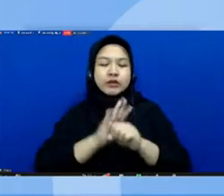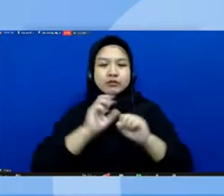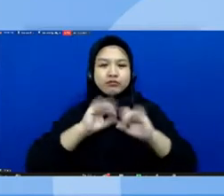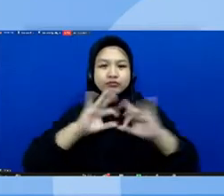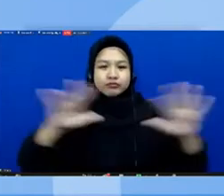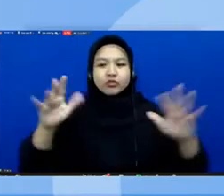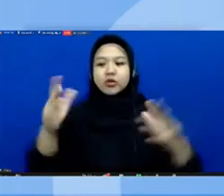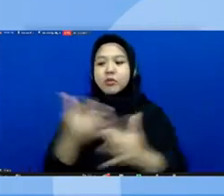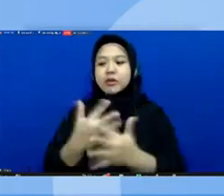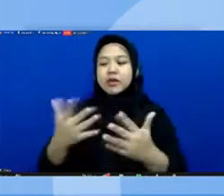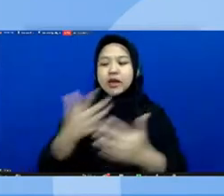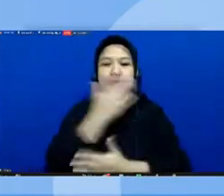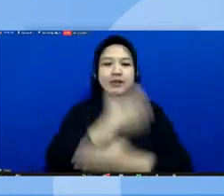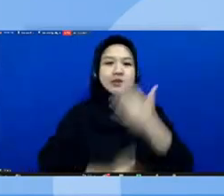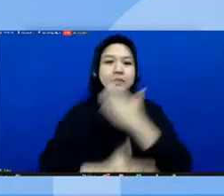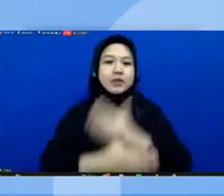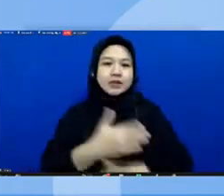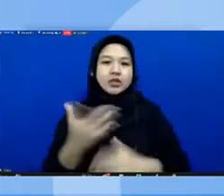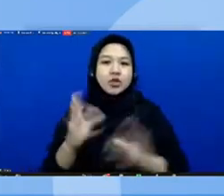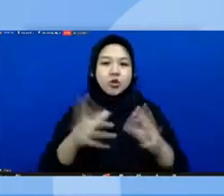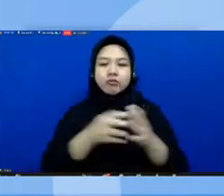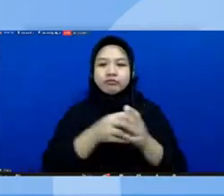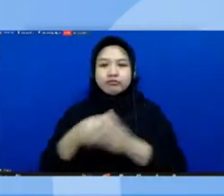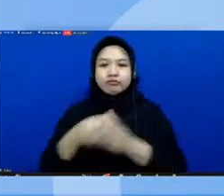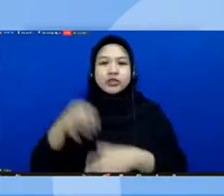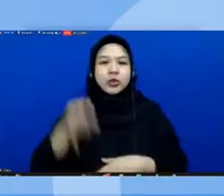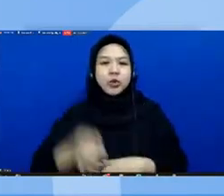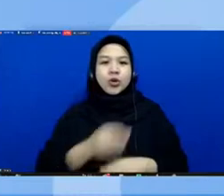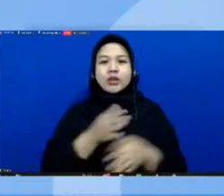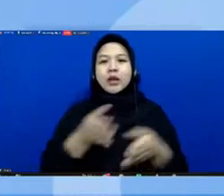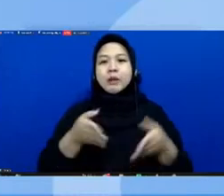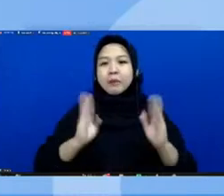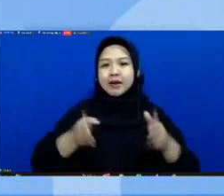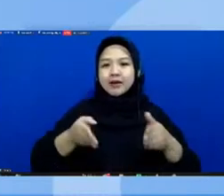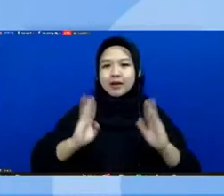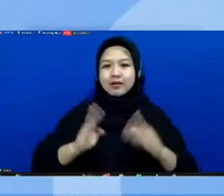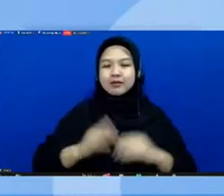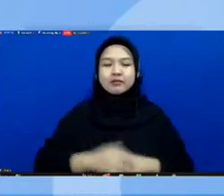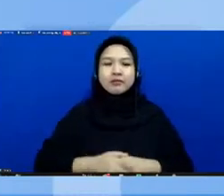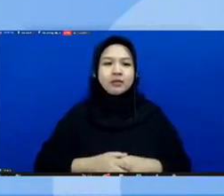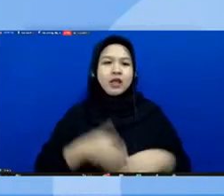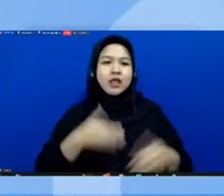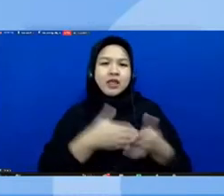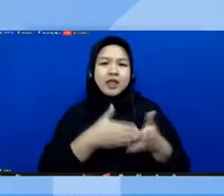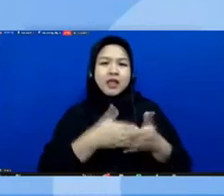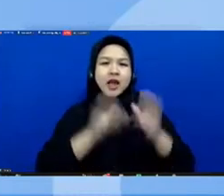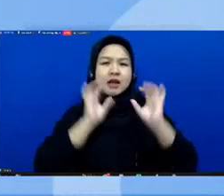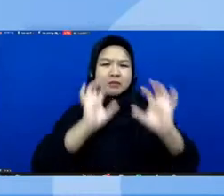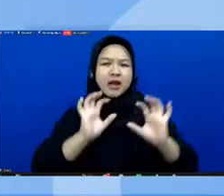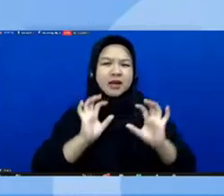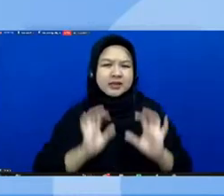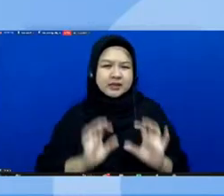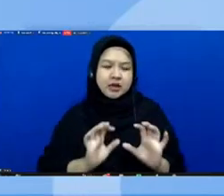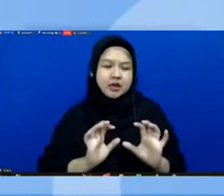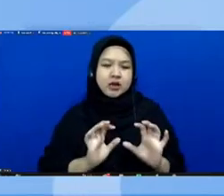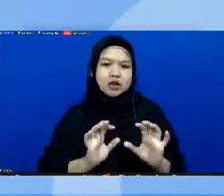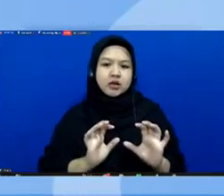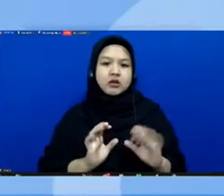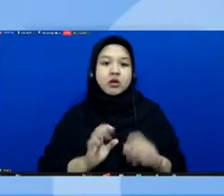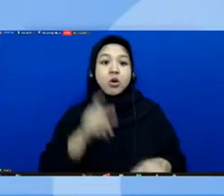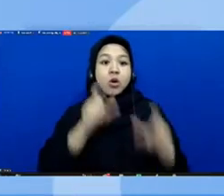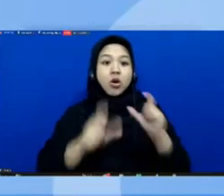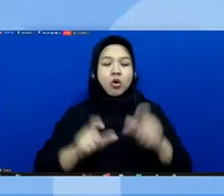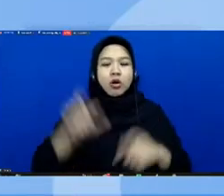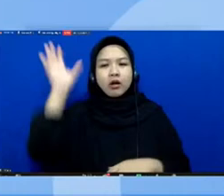masyarakat disabilitas dan marginal di Kota Medan. Banyak tantangan yang saya alami di lapangan. Sebagian orang awam ini